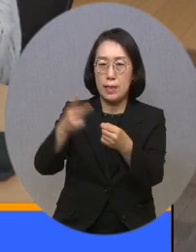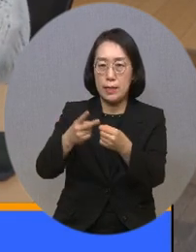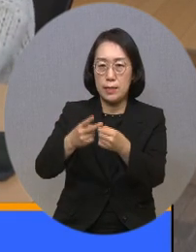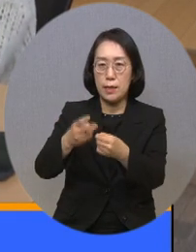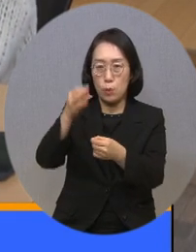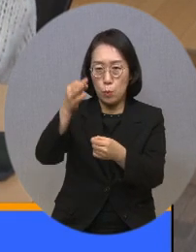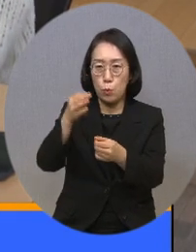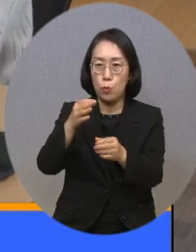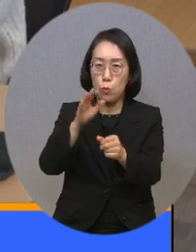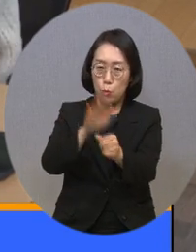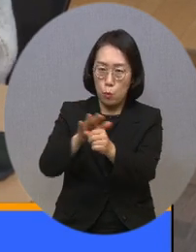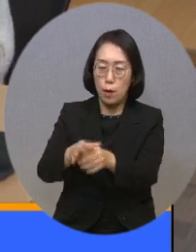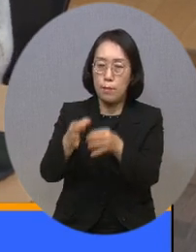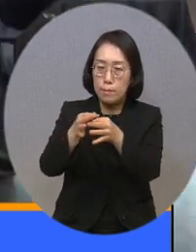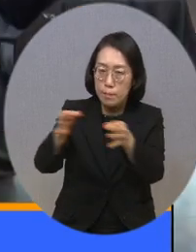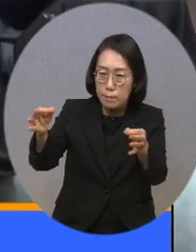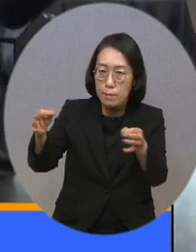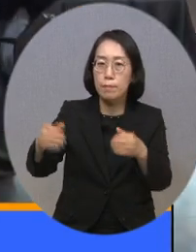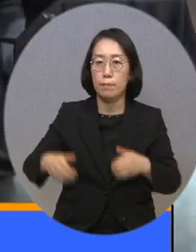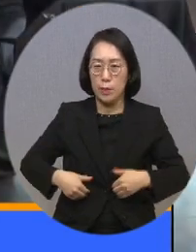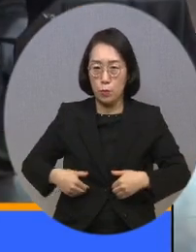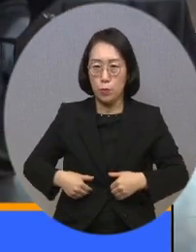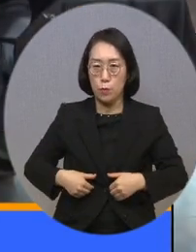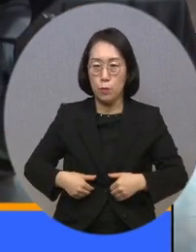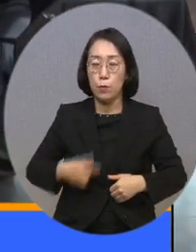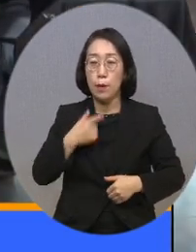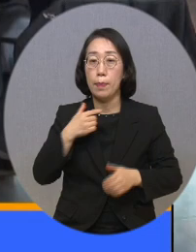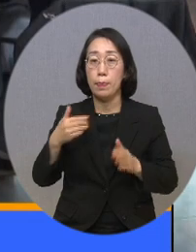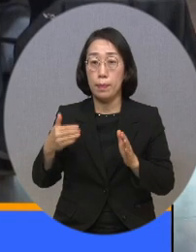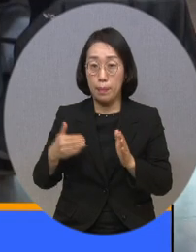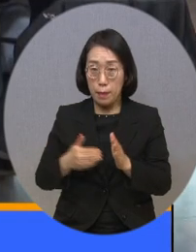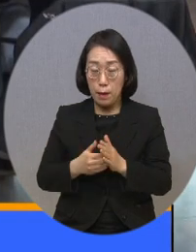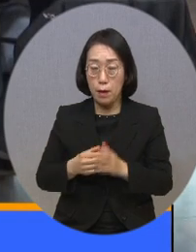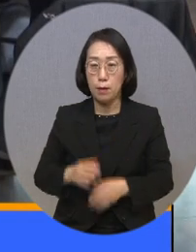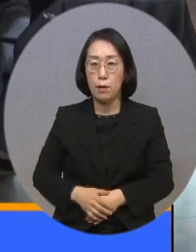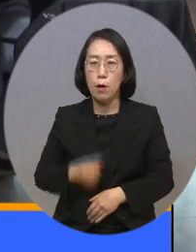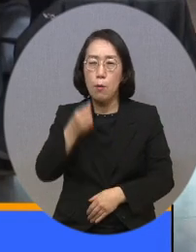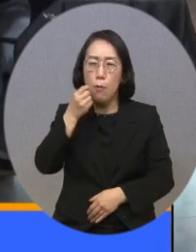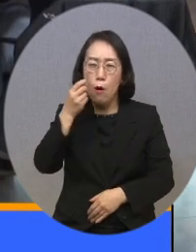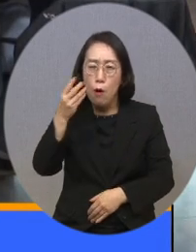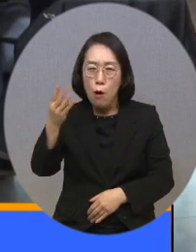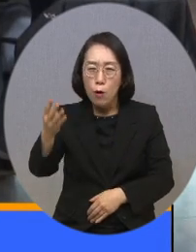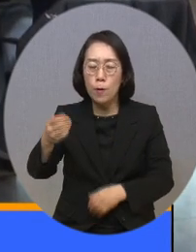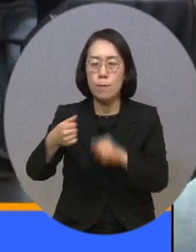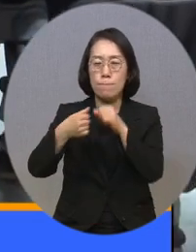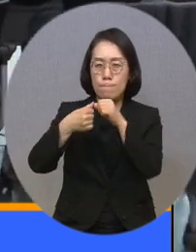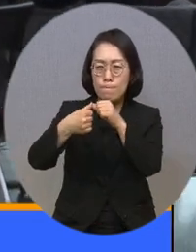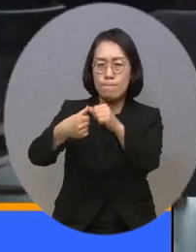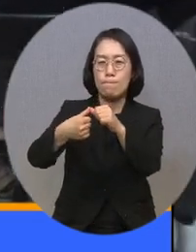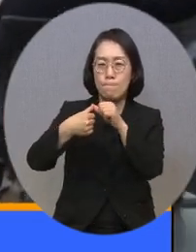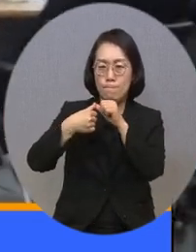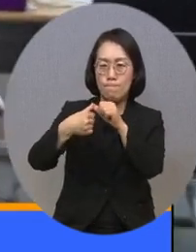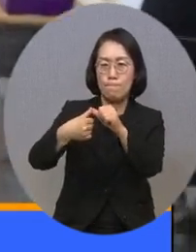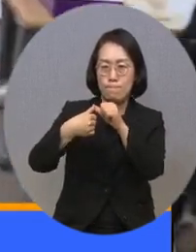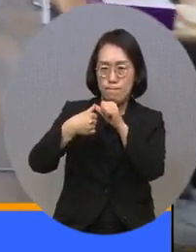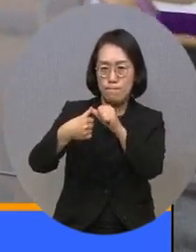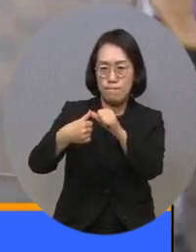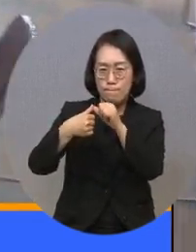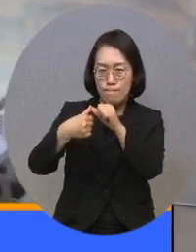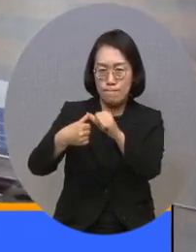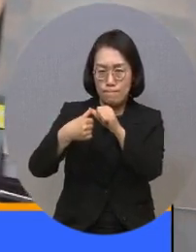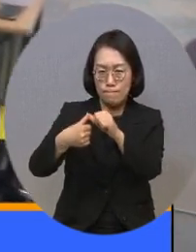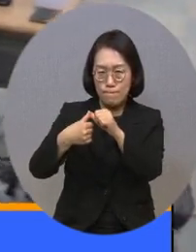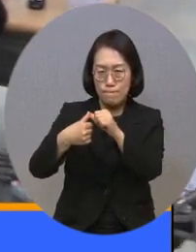재난지원금을 달라 이렇게 네. 요구를 했었습니다. 예. 근데 그것도 몇 개월 더 걸렸죠. 네. 같이 생각을